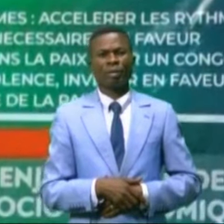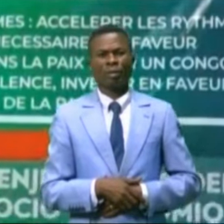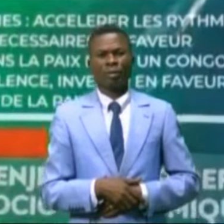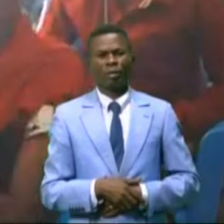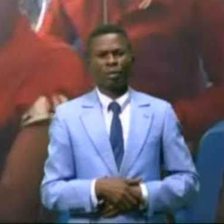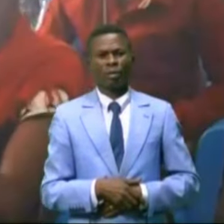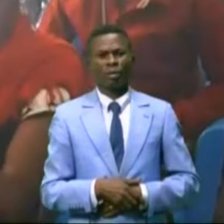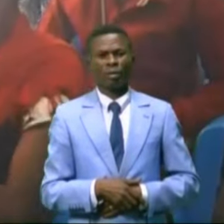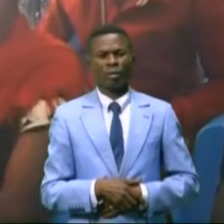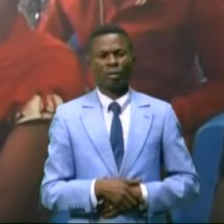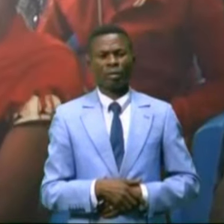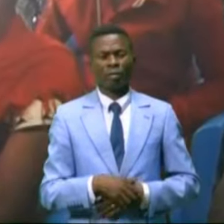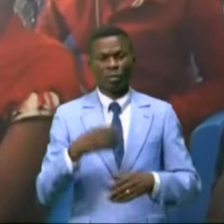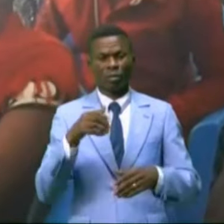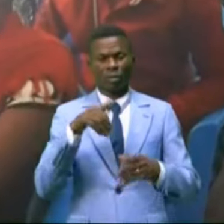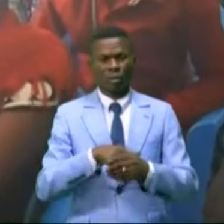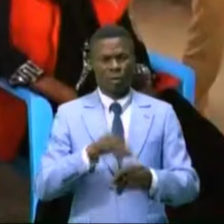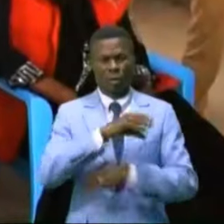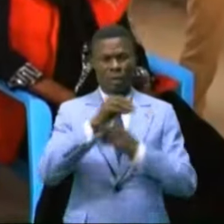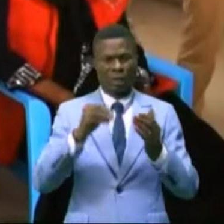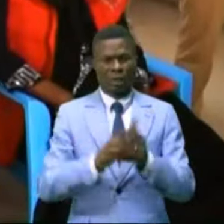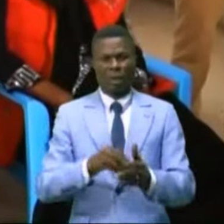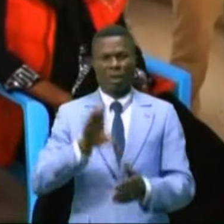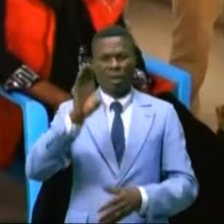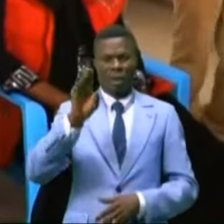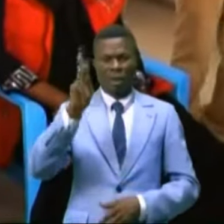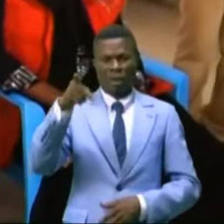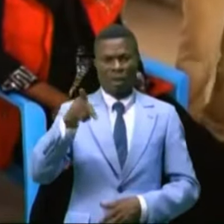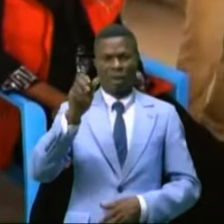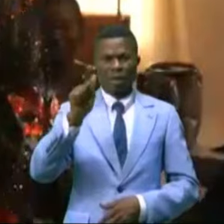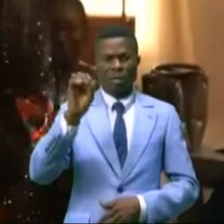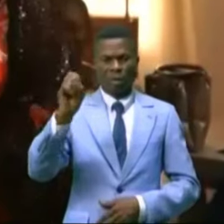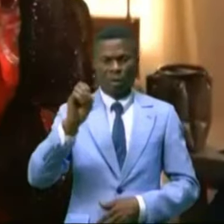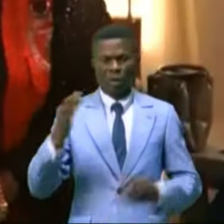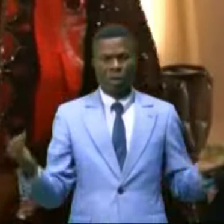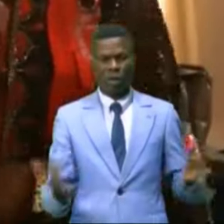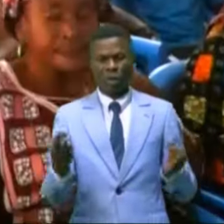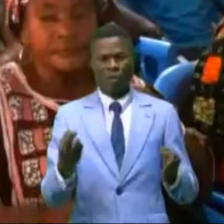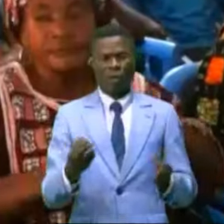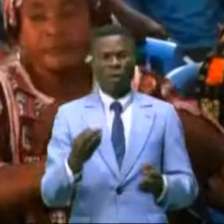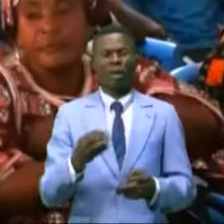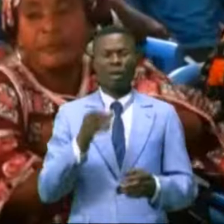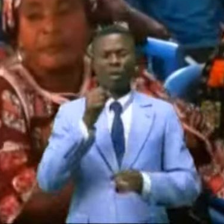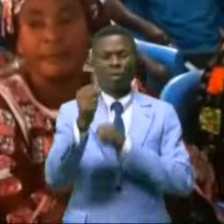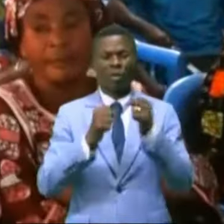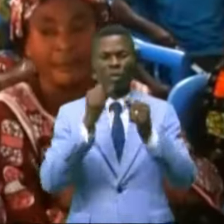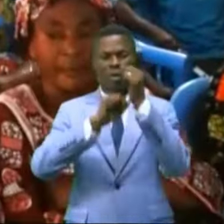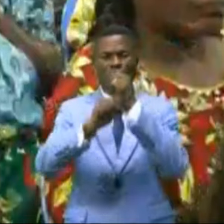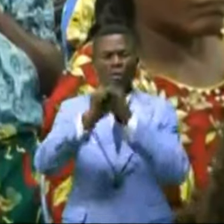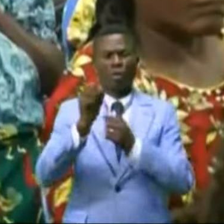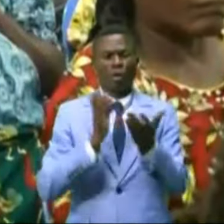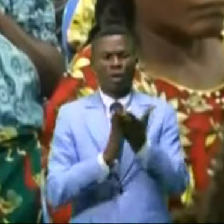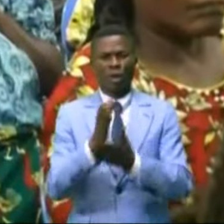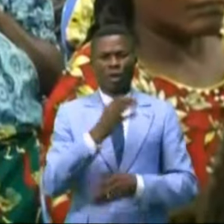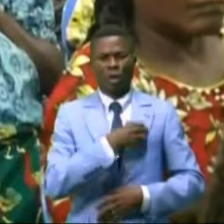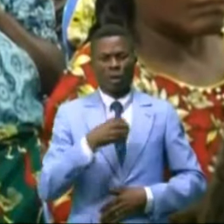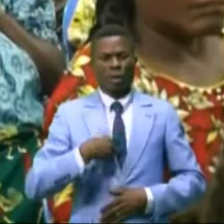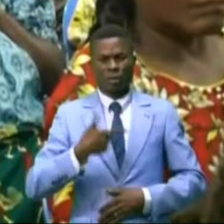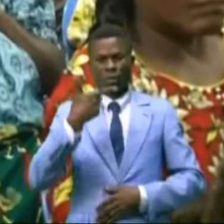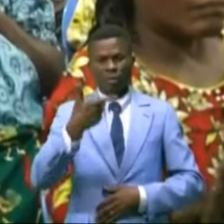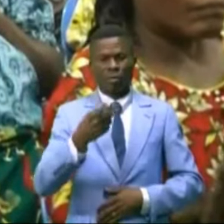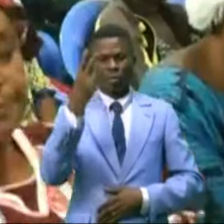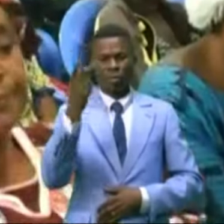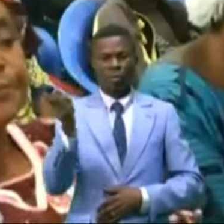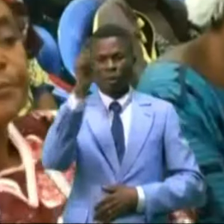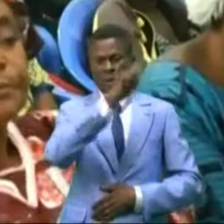des martyres du Congo à travers son centre ses passes continue à célébrer le mois dédié à la lutte pour la promotion des droits de la femme ce mardi 2